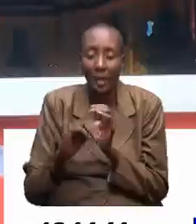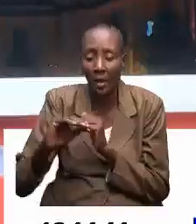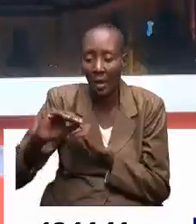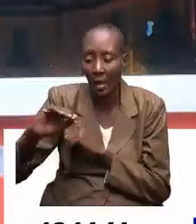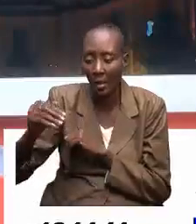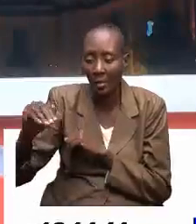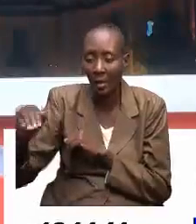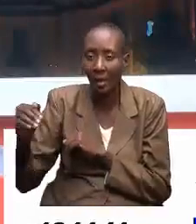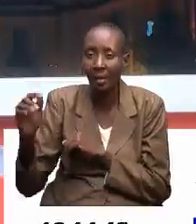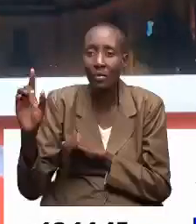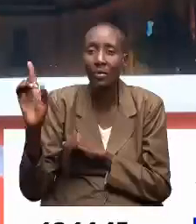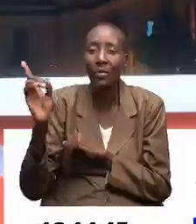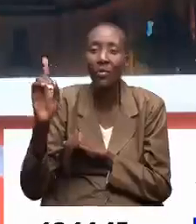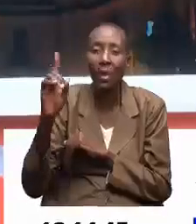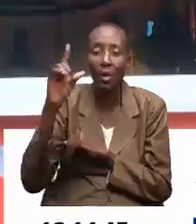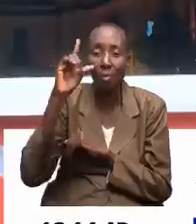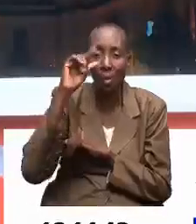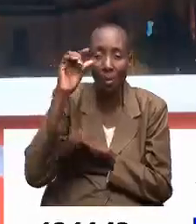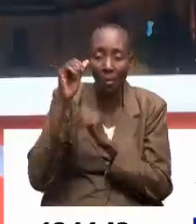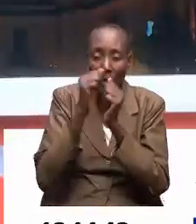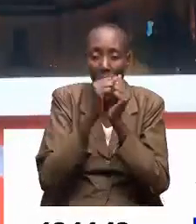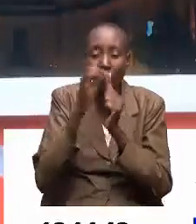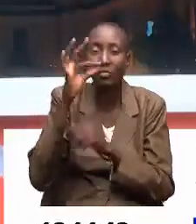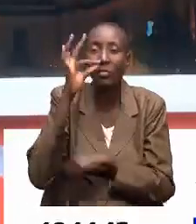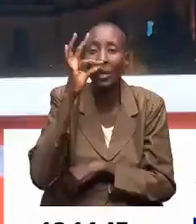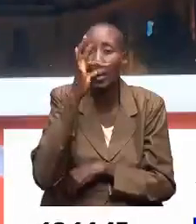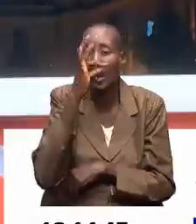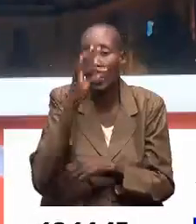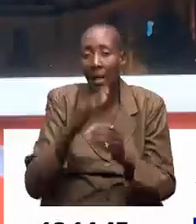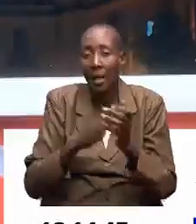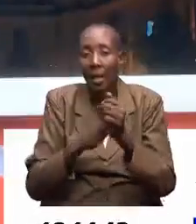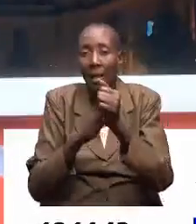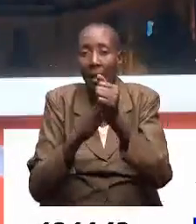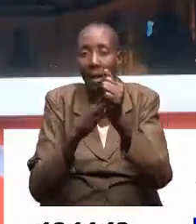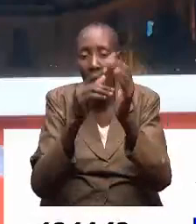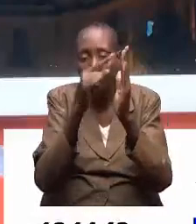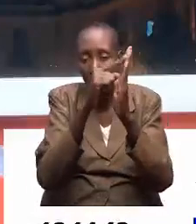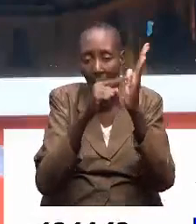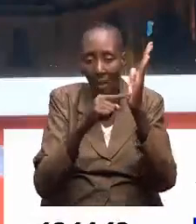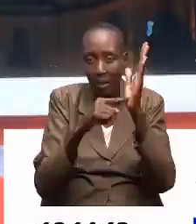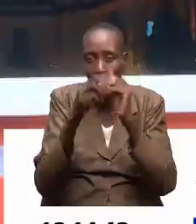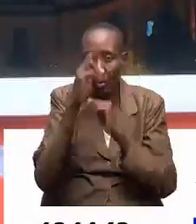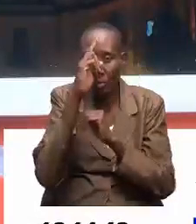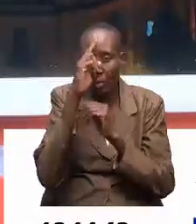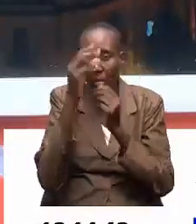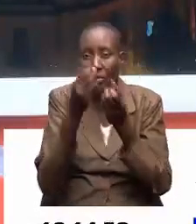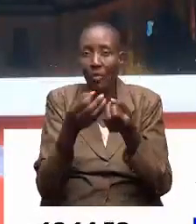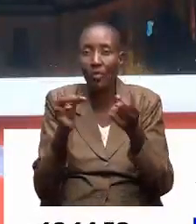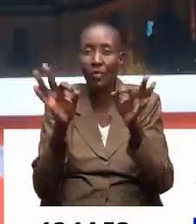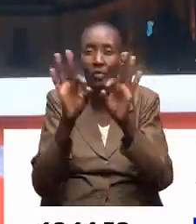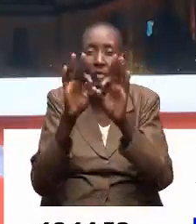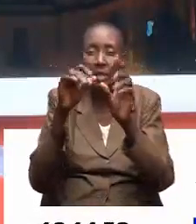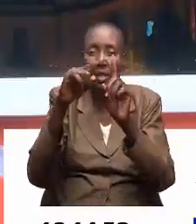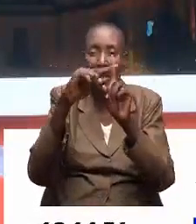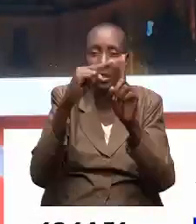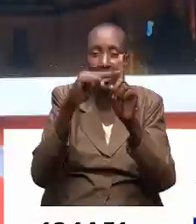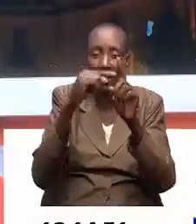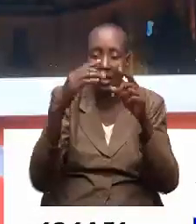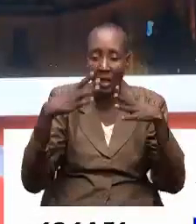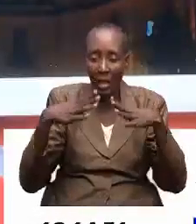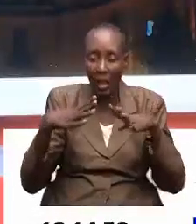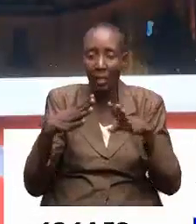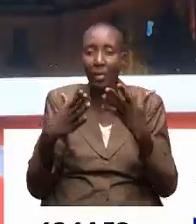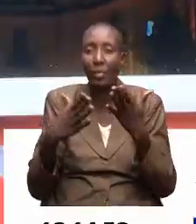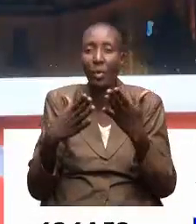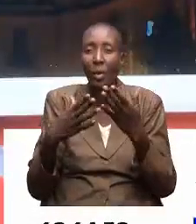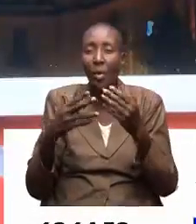kaunti za Nairobi, Mombasa na Nyeri zinaongoza kwenye orodha ya maafisa wa polisi wanaotekeleza mauaji ya kiholela.